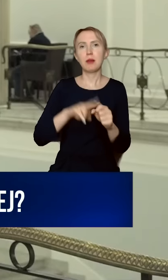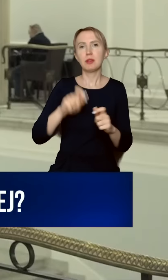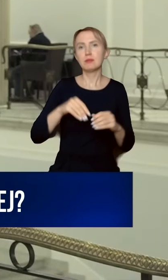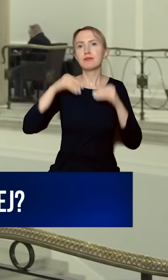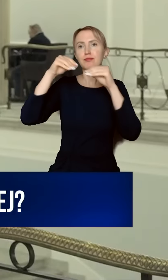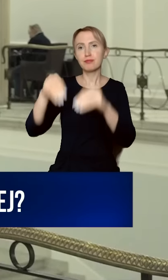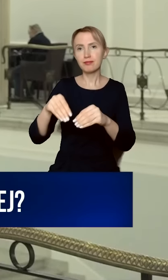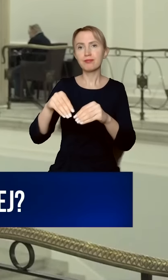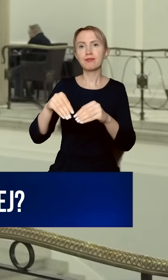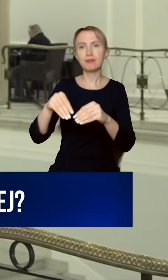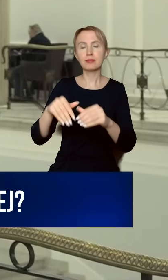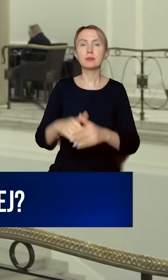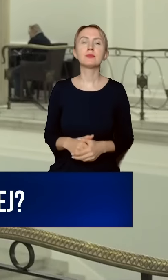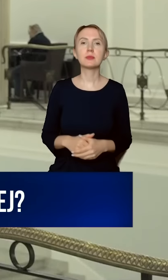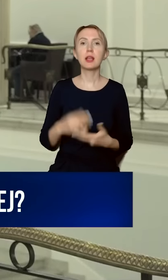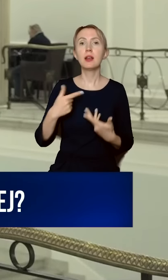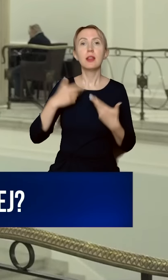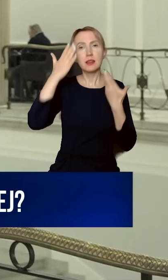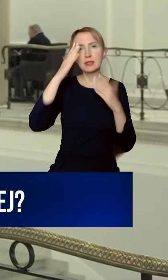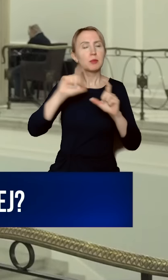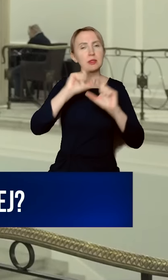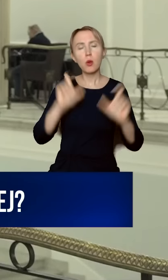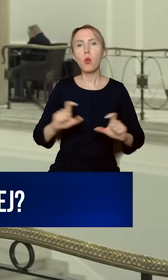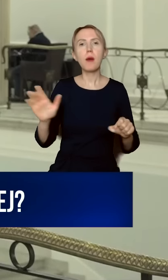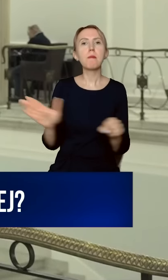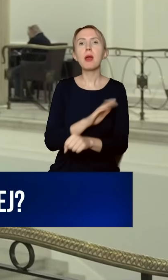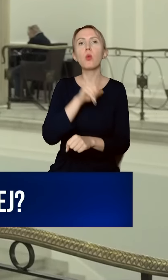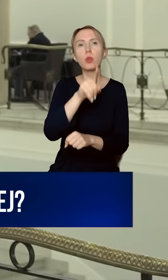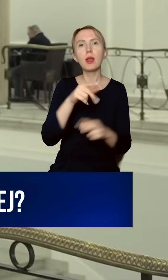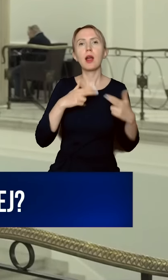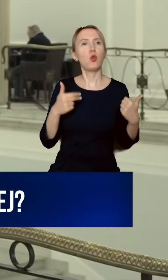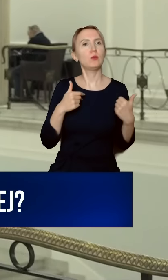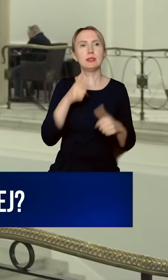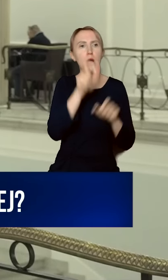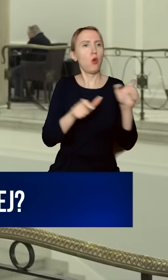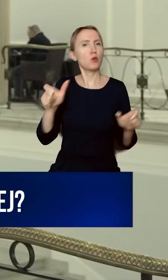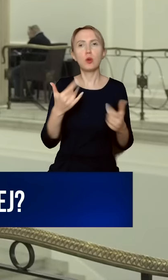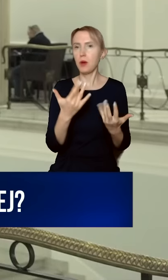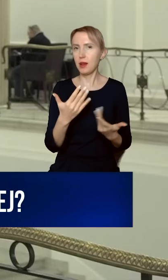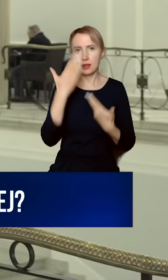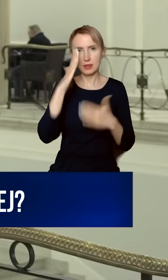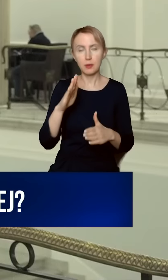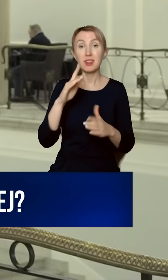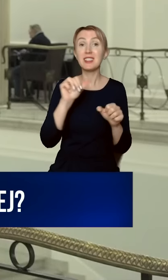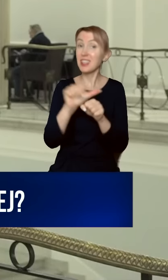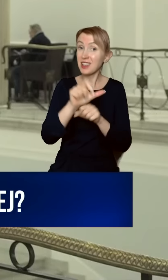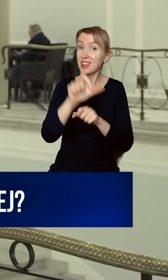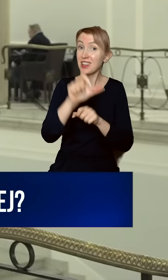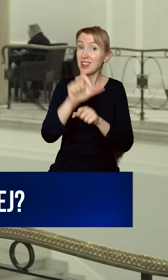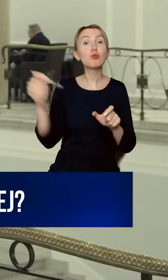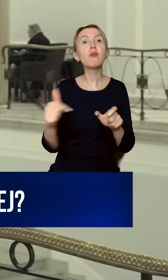przesunięty, przełożony. Nie znamy cały czas pełnego składu tej komisji. To 11 miejsc, jakie